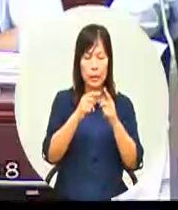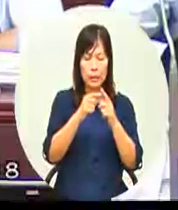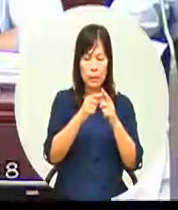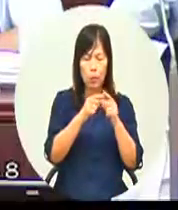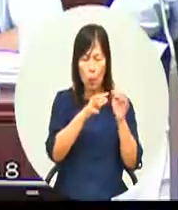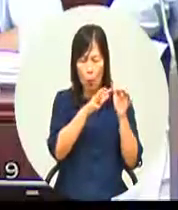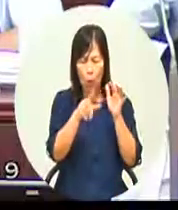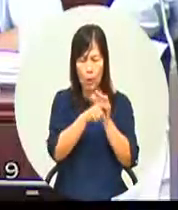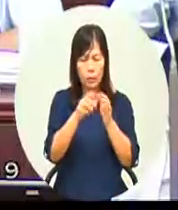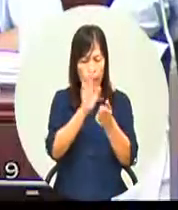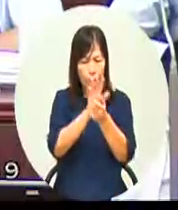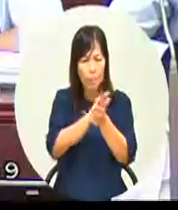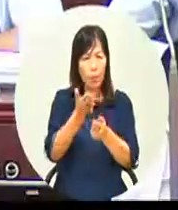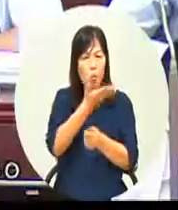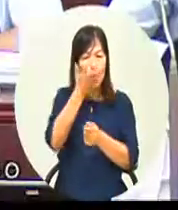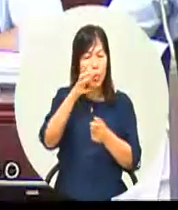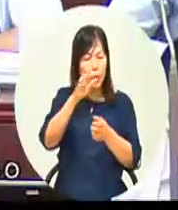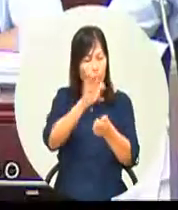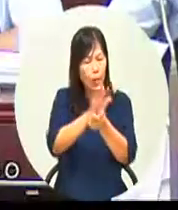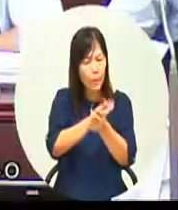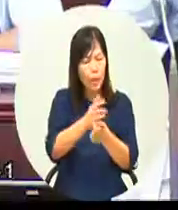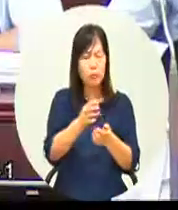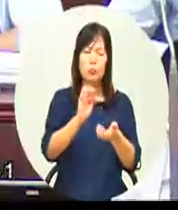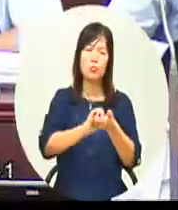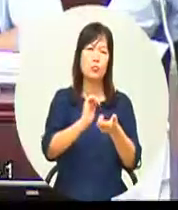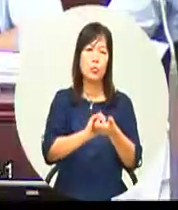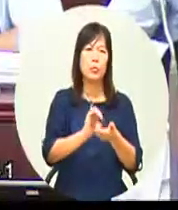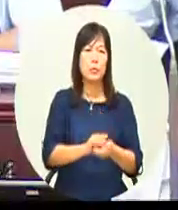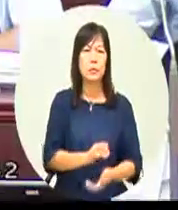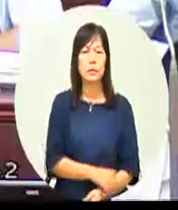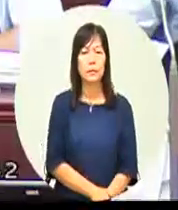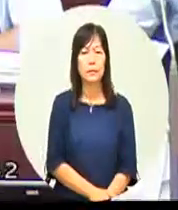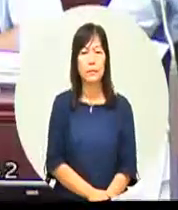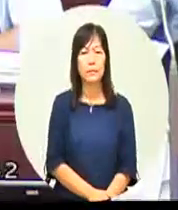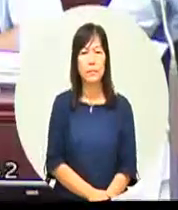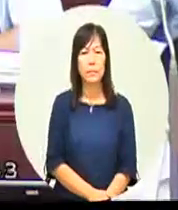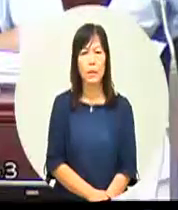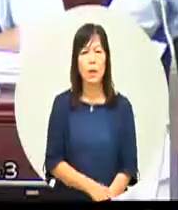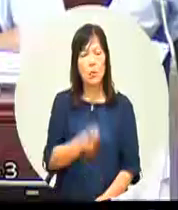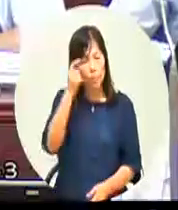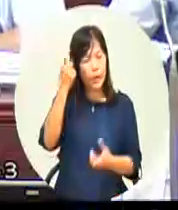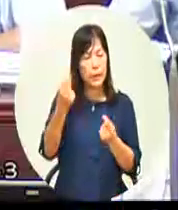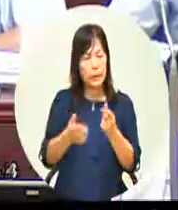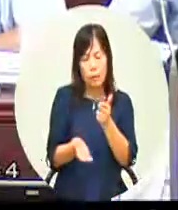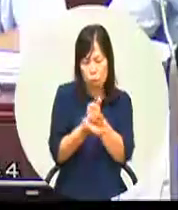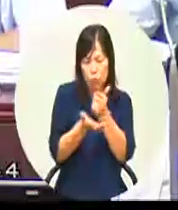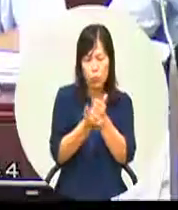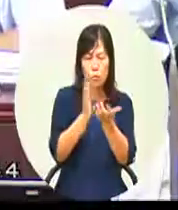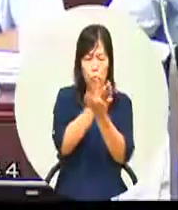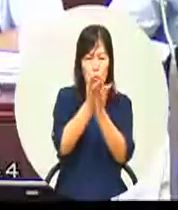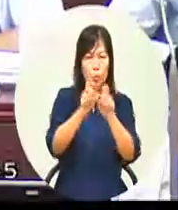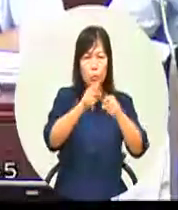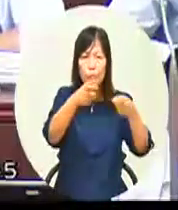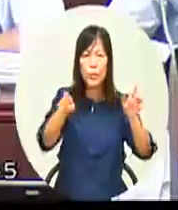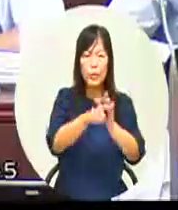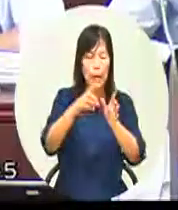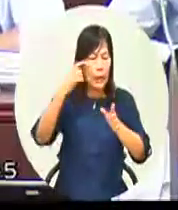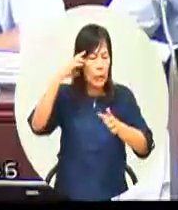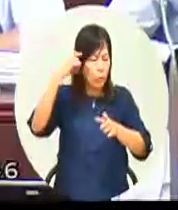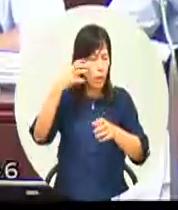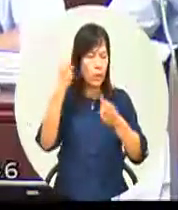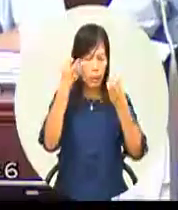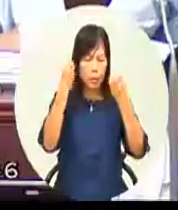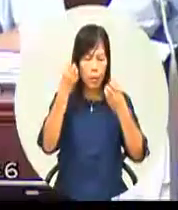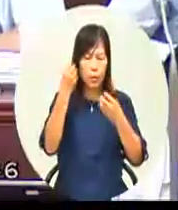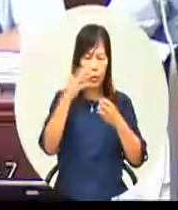为整个观光景点来加值，其实见仁见智啦哈。所以我想，我们都鼓励各种各式各样的创意的行销